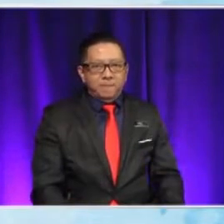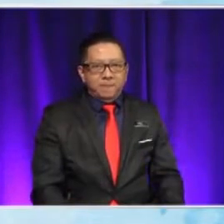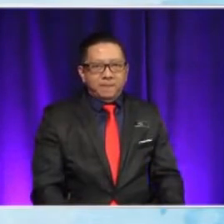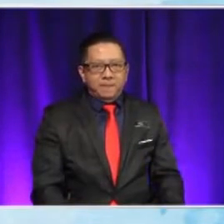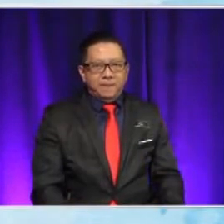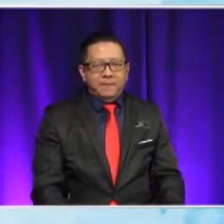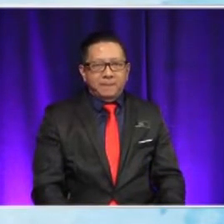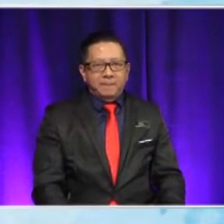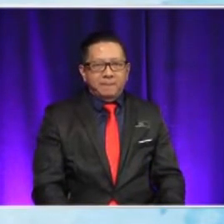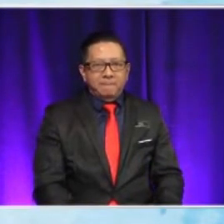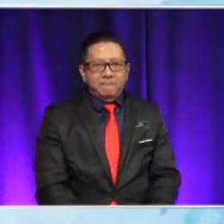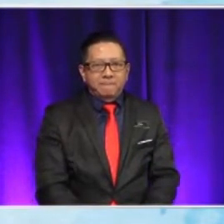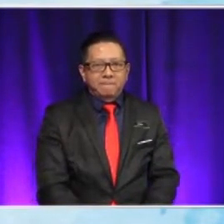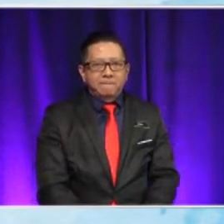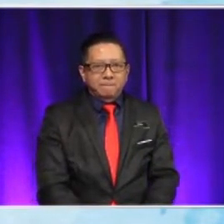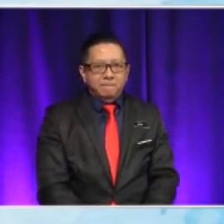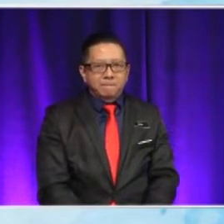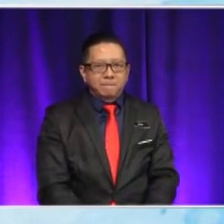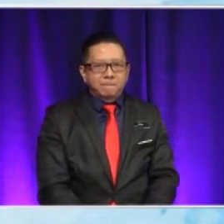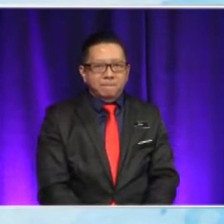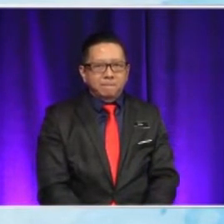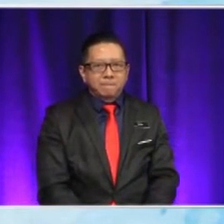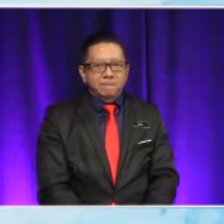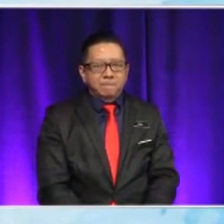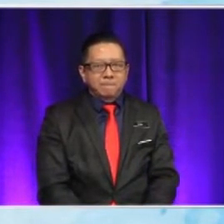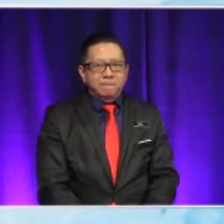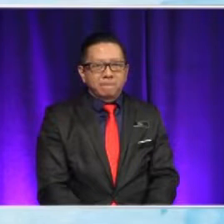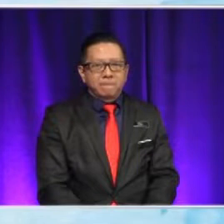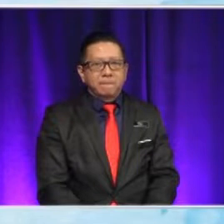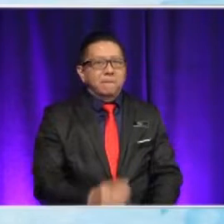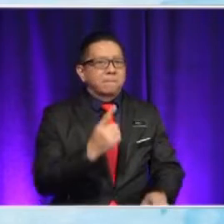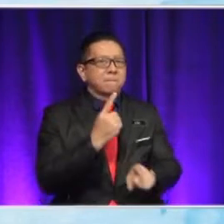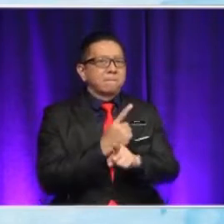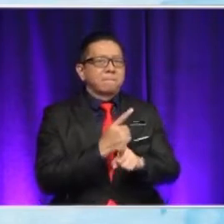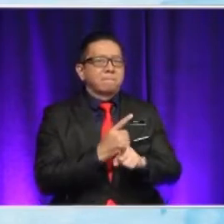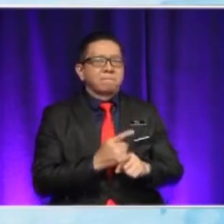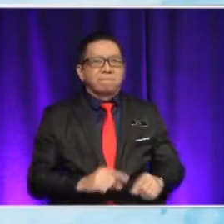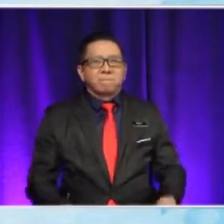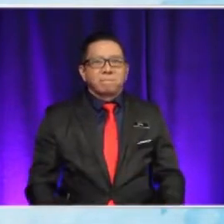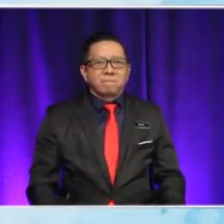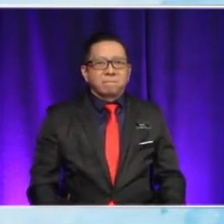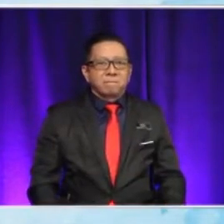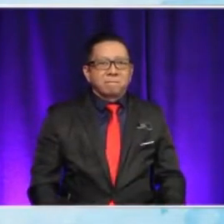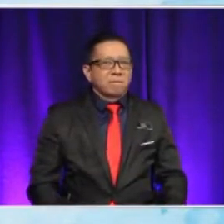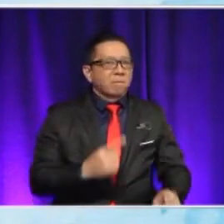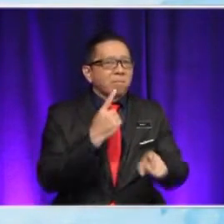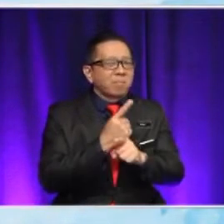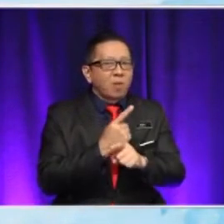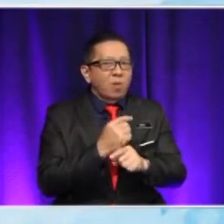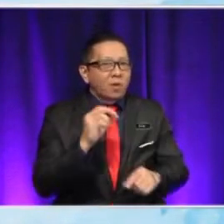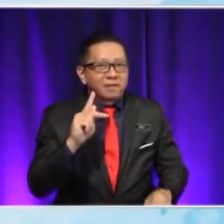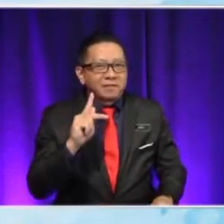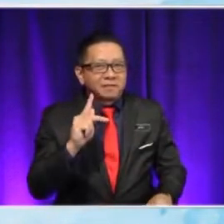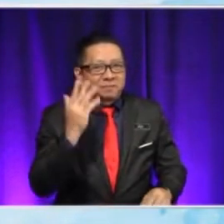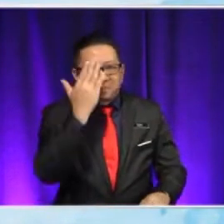untuk kita sampaikan Wih hebat sangat berisik nih oke Dwi